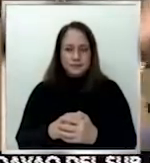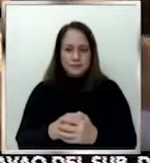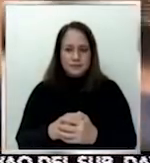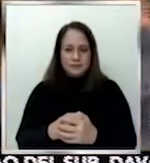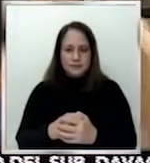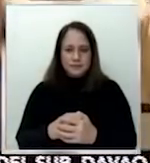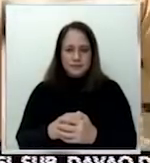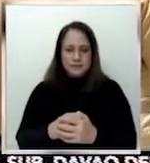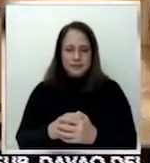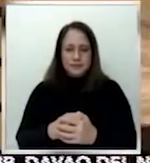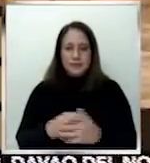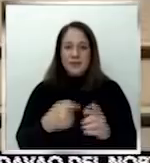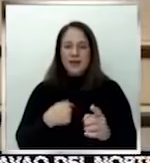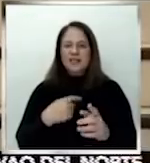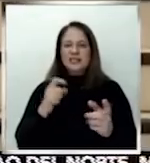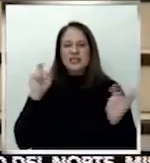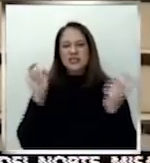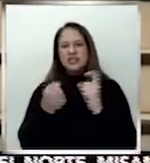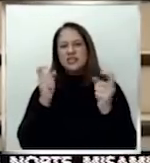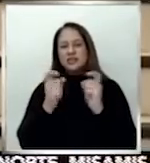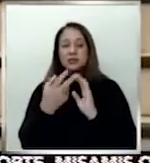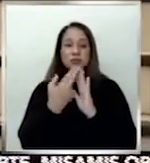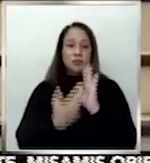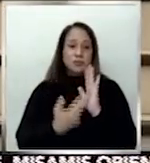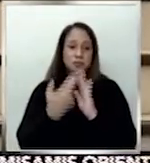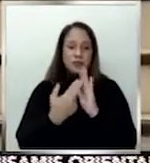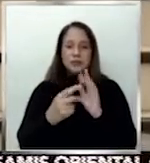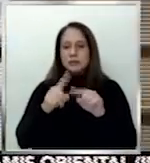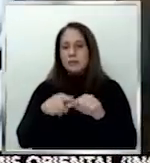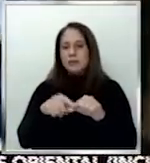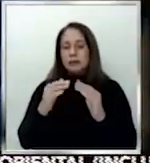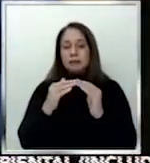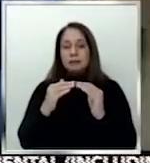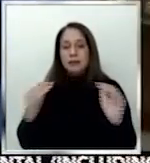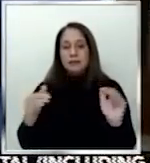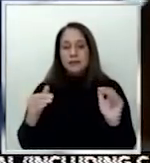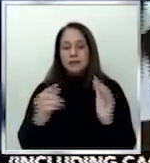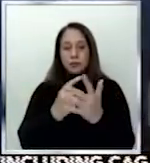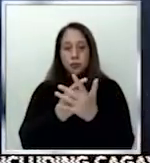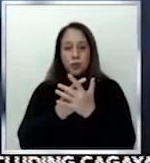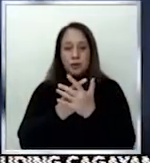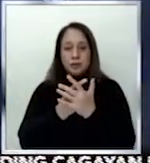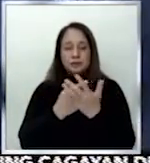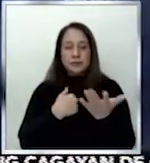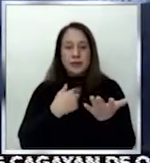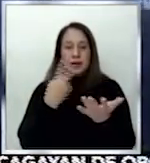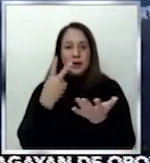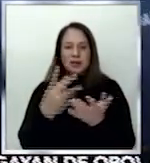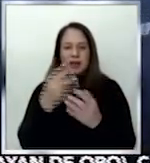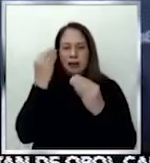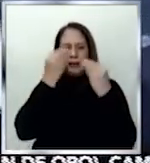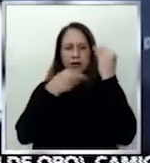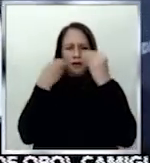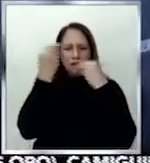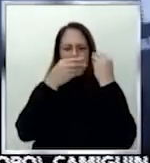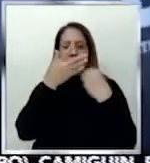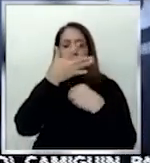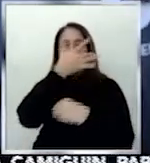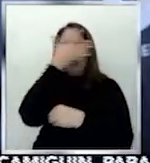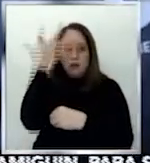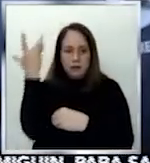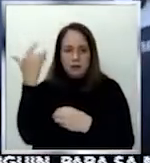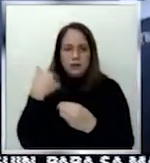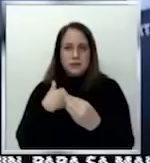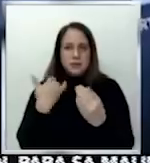Dahil paiba-iba ang patakaran depende sa level ng quarantine restriction, baka nagkakalituhan o nagkakalimutan na. Kaya eto ang